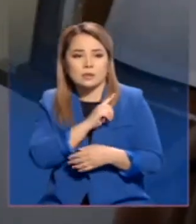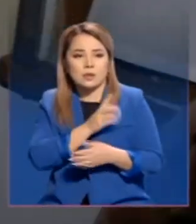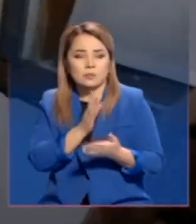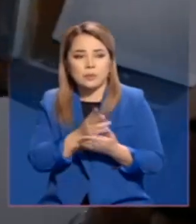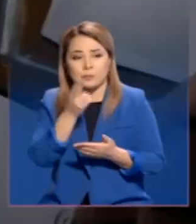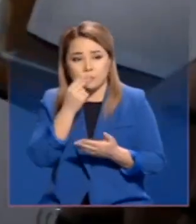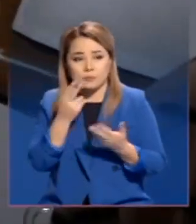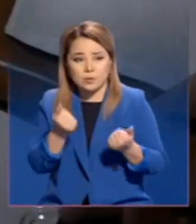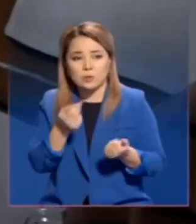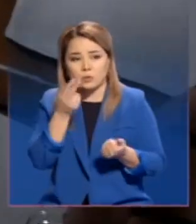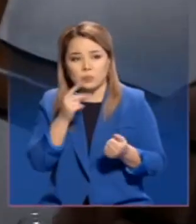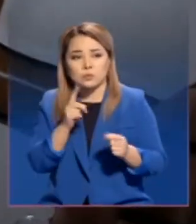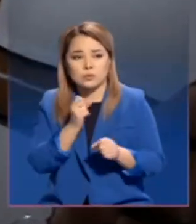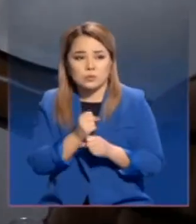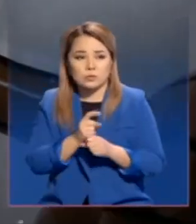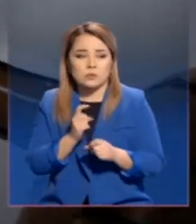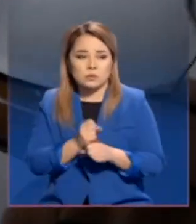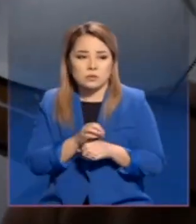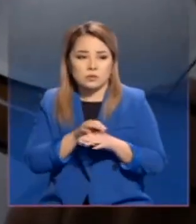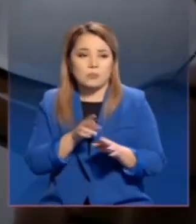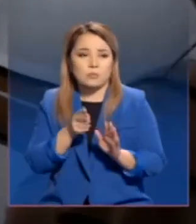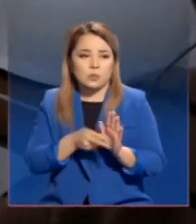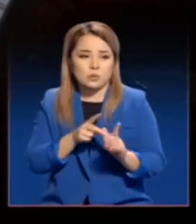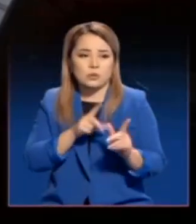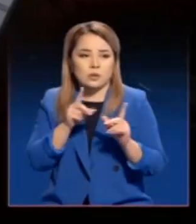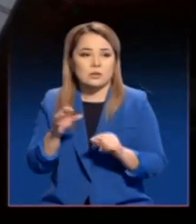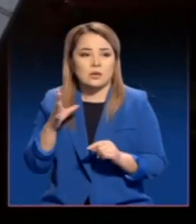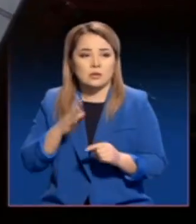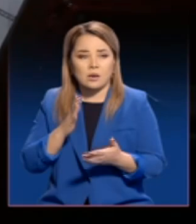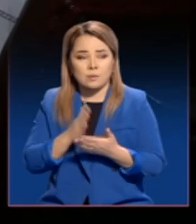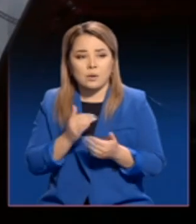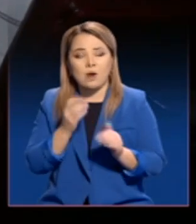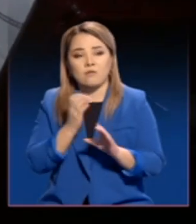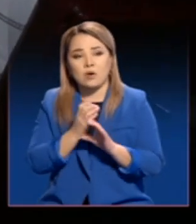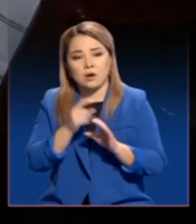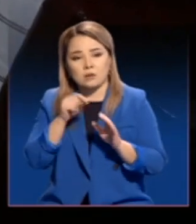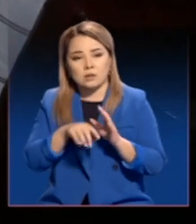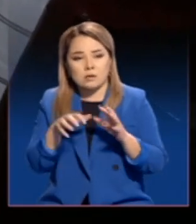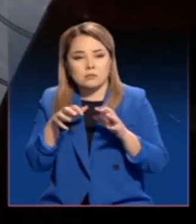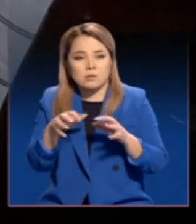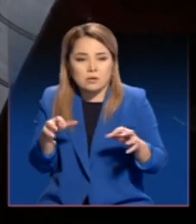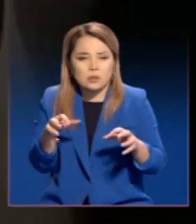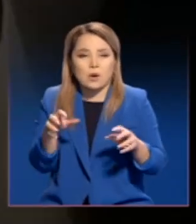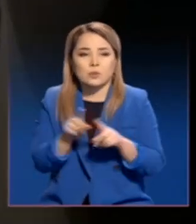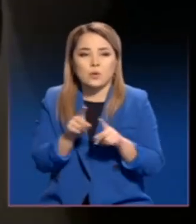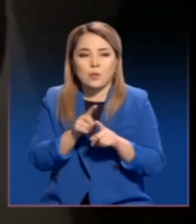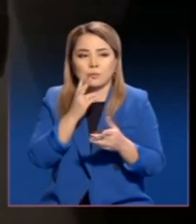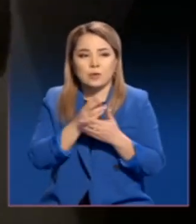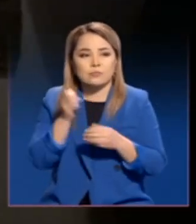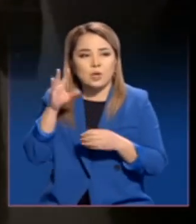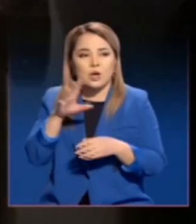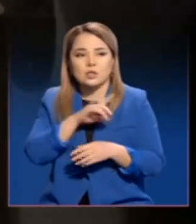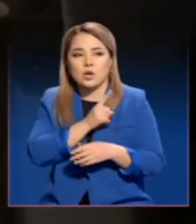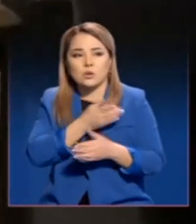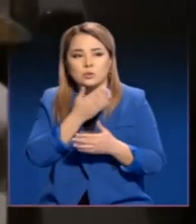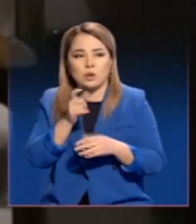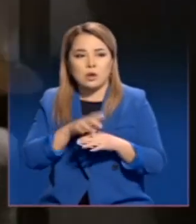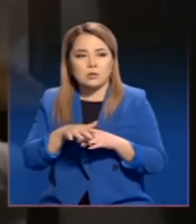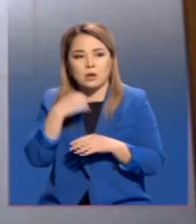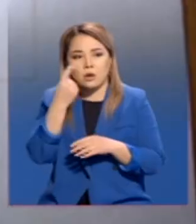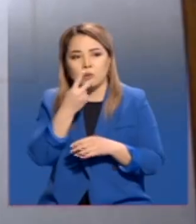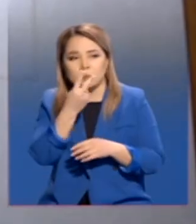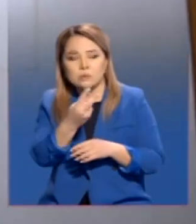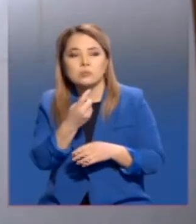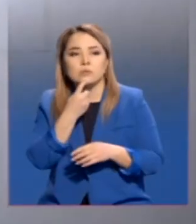Үйреніп кеттіңіздер ма? Үйренеміз ғой енді, не істейміз? Вагонның жарығы да әлсіз, іші түнеріп тұр. Келесі купеде отырған адамның түрін көру де